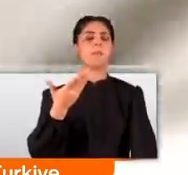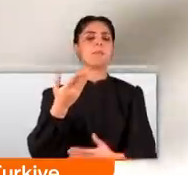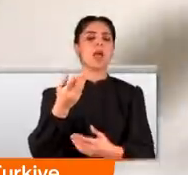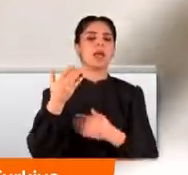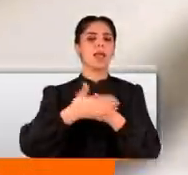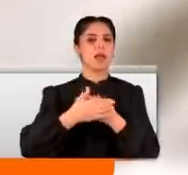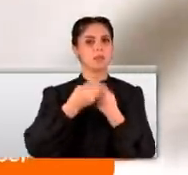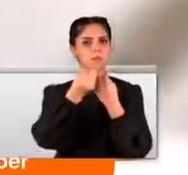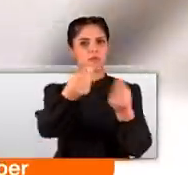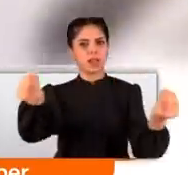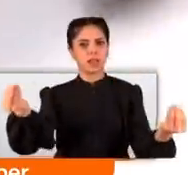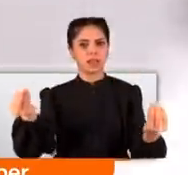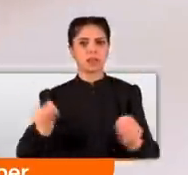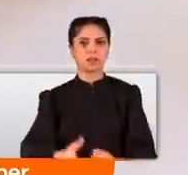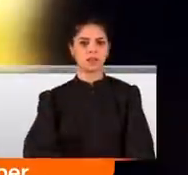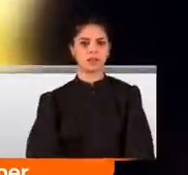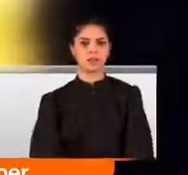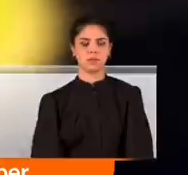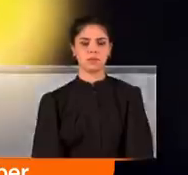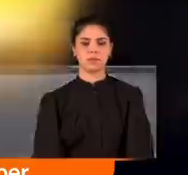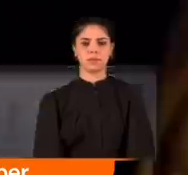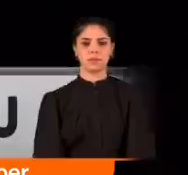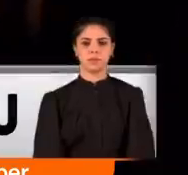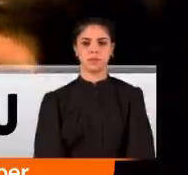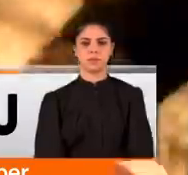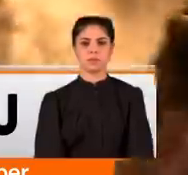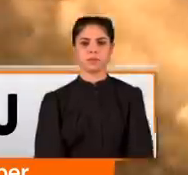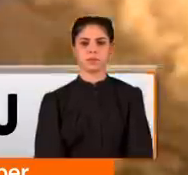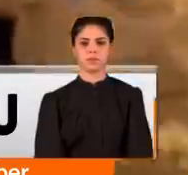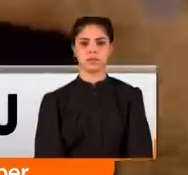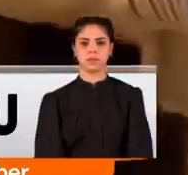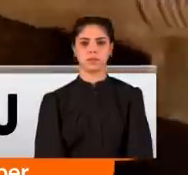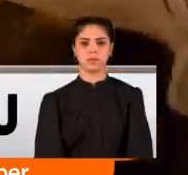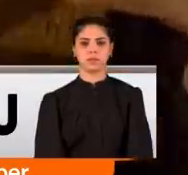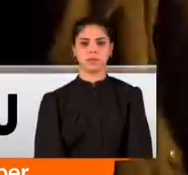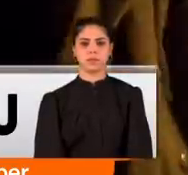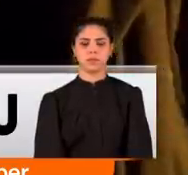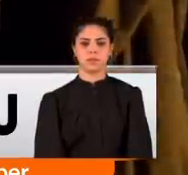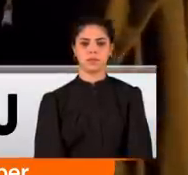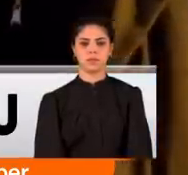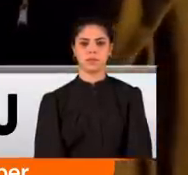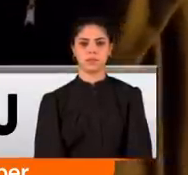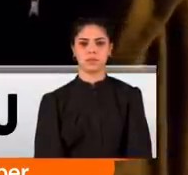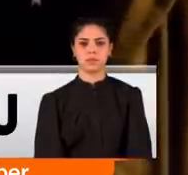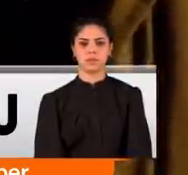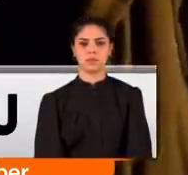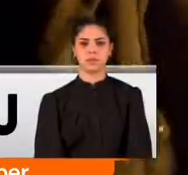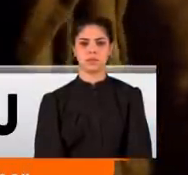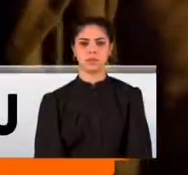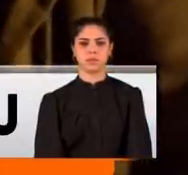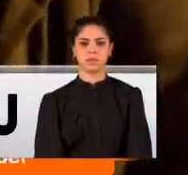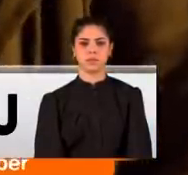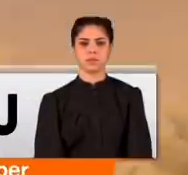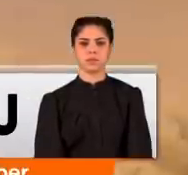Güzel efendim, çok reklamımız var. Teşekkür ederim. Afiyet şeker olsun. Çayımıza ben sigara. Ben de sigara böreği kızarttım. Elimizden geldiği kadar işte yardım